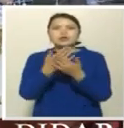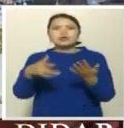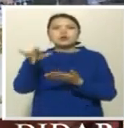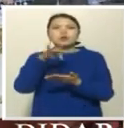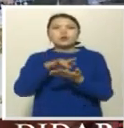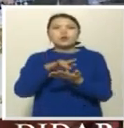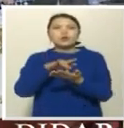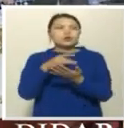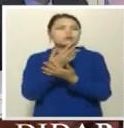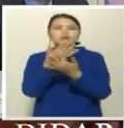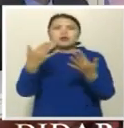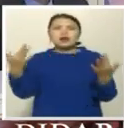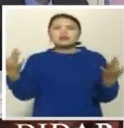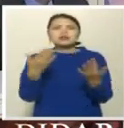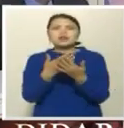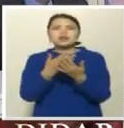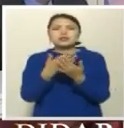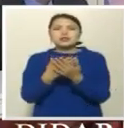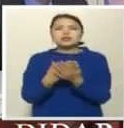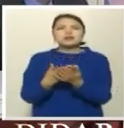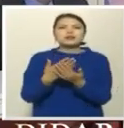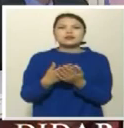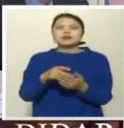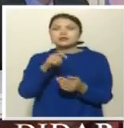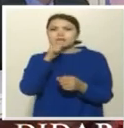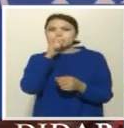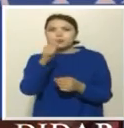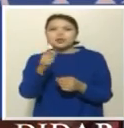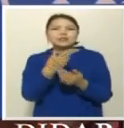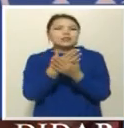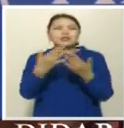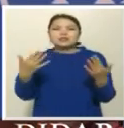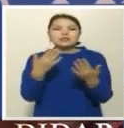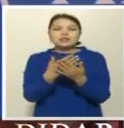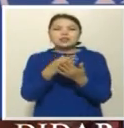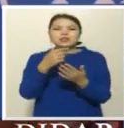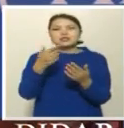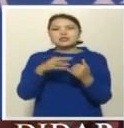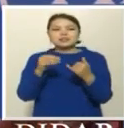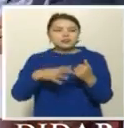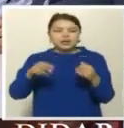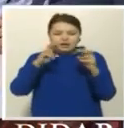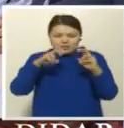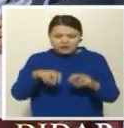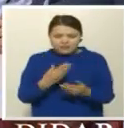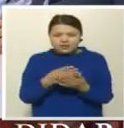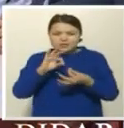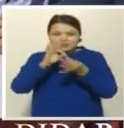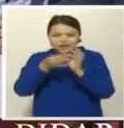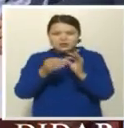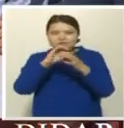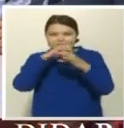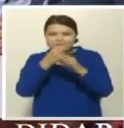түкпірінде. Салтанатты шарада сала ардагері Бейсенбай Бейсенғалиевтің «Мен геолог барлаушымын» және «Киелі өлкені өзгерткен барлаушылар»